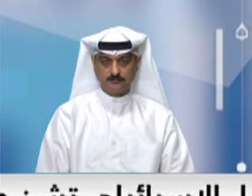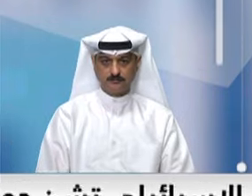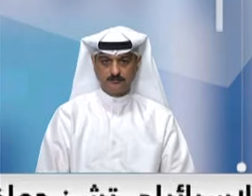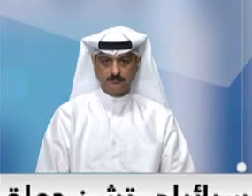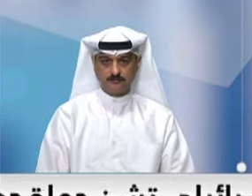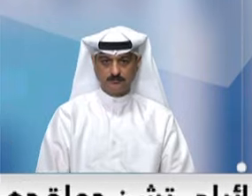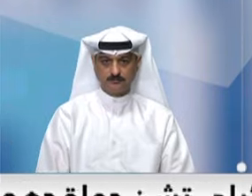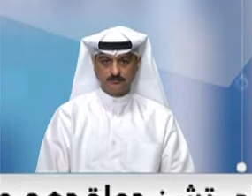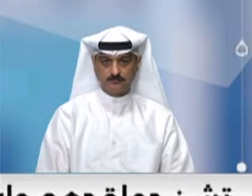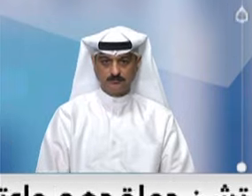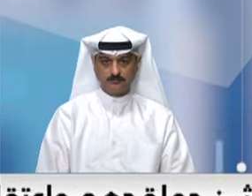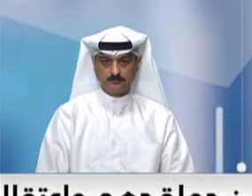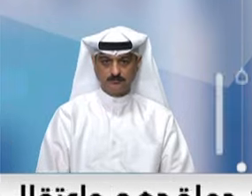السعوديه الشقيقه